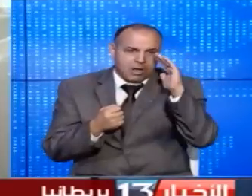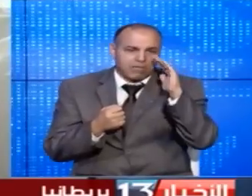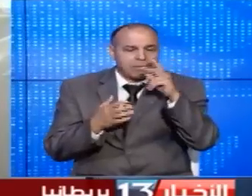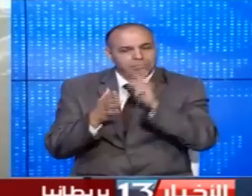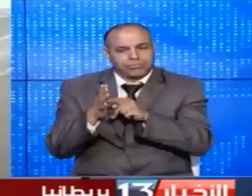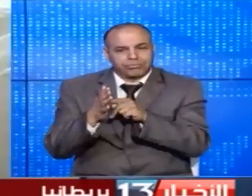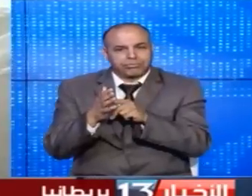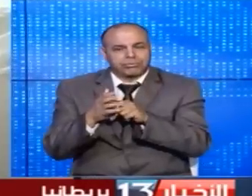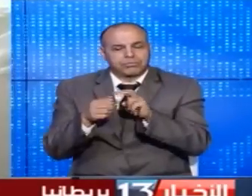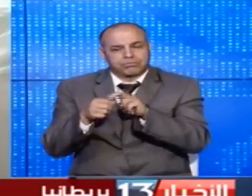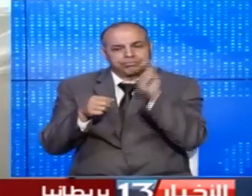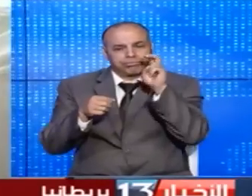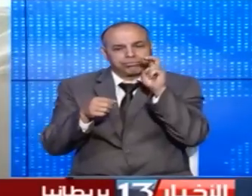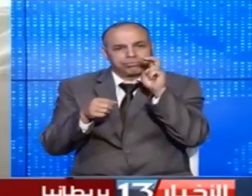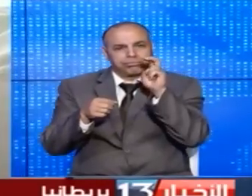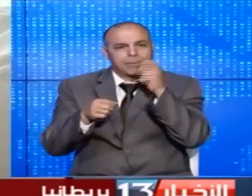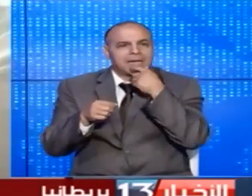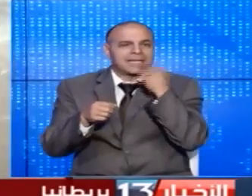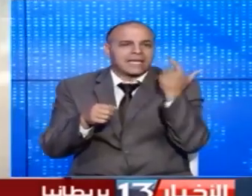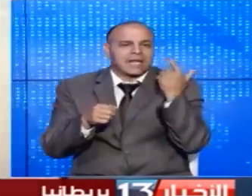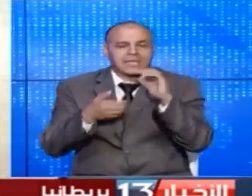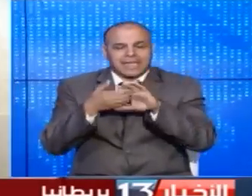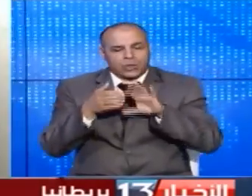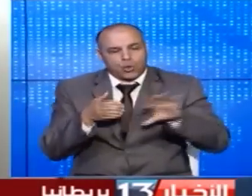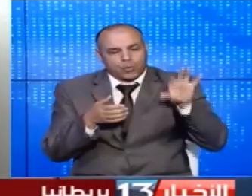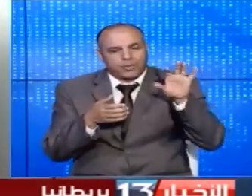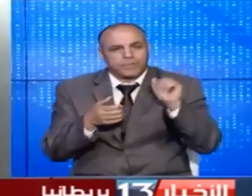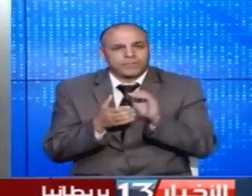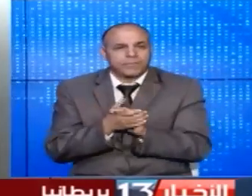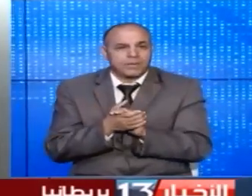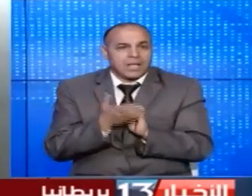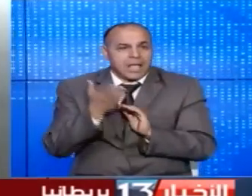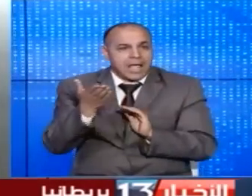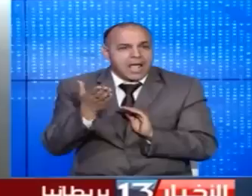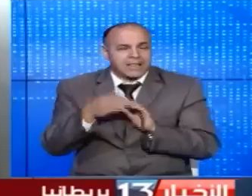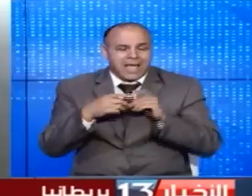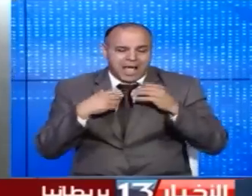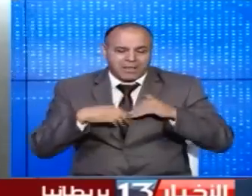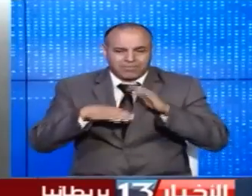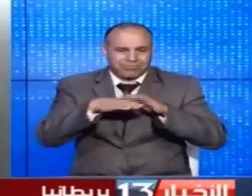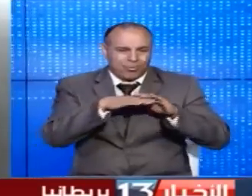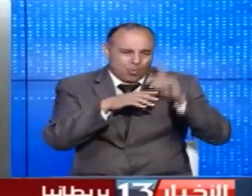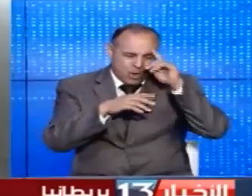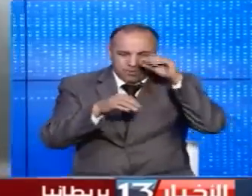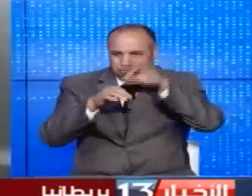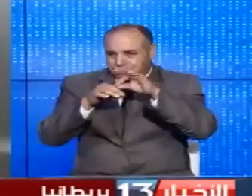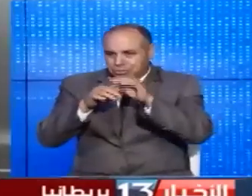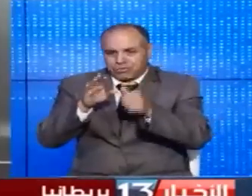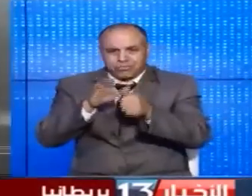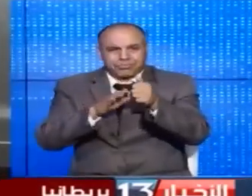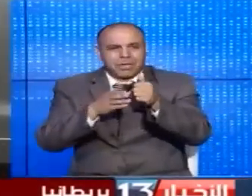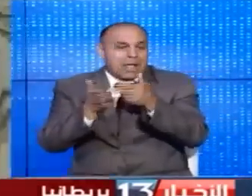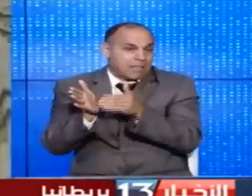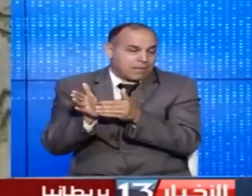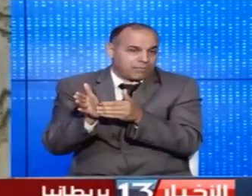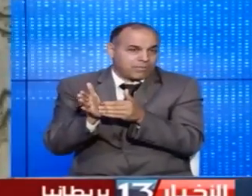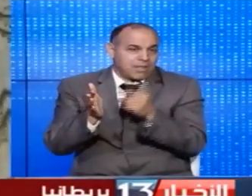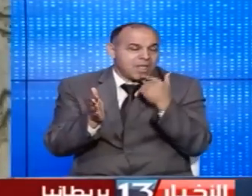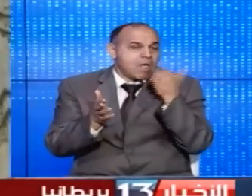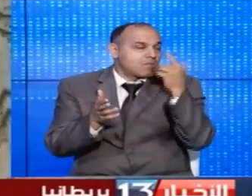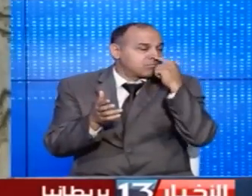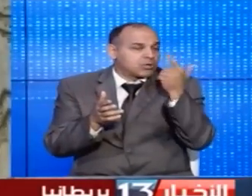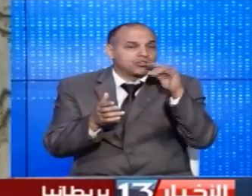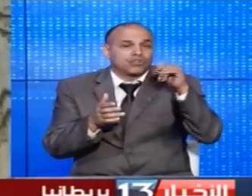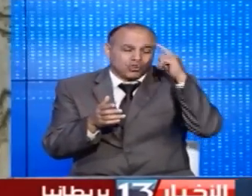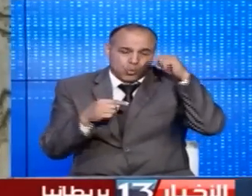باتفاق البريكسيت أو خروج بريطانيا من الاتحاد الأوروبي وإقناع النواب ودفعهم للتصويت لصالح الاتفاق الذي انتزعه